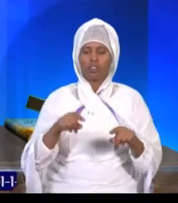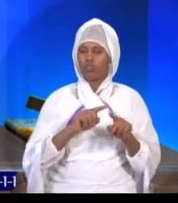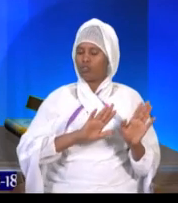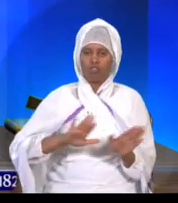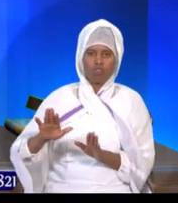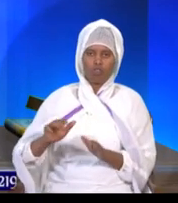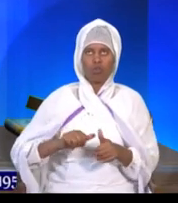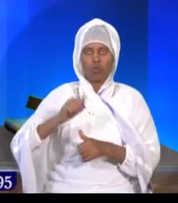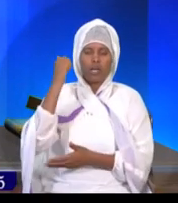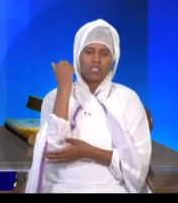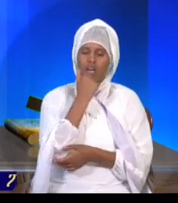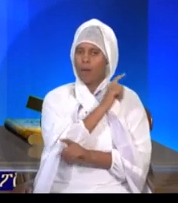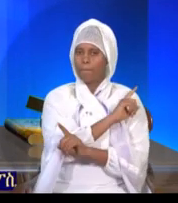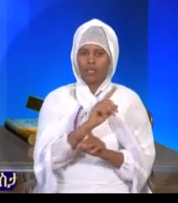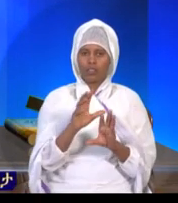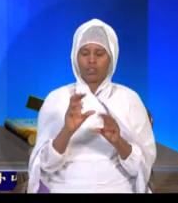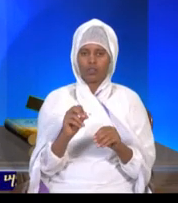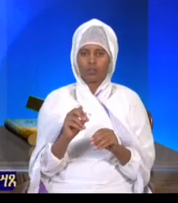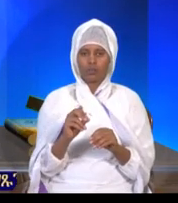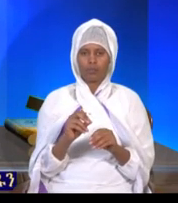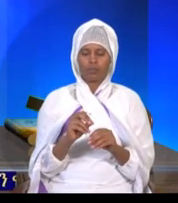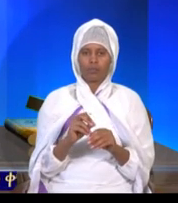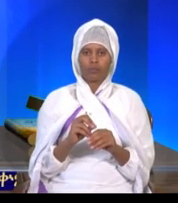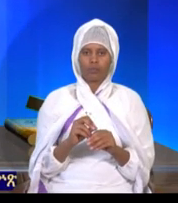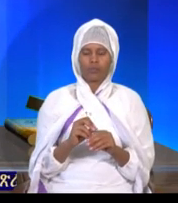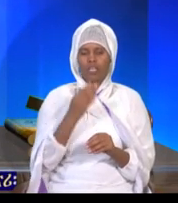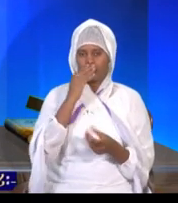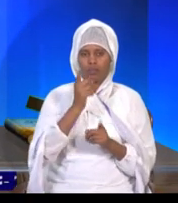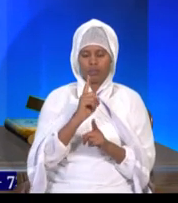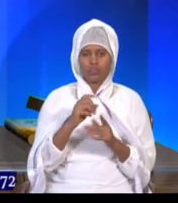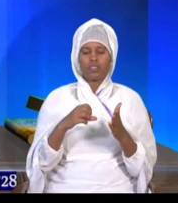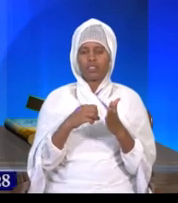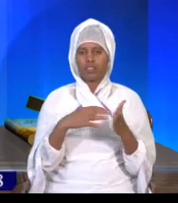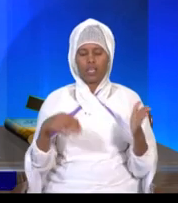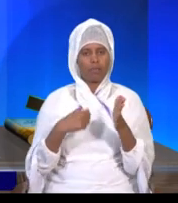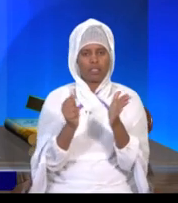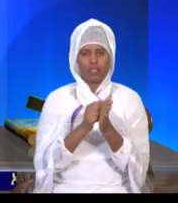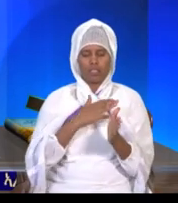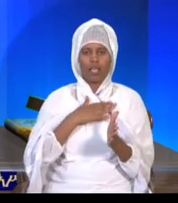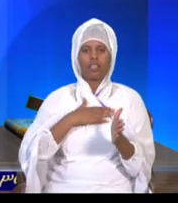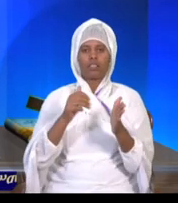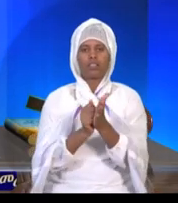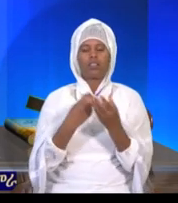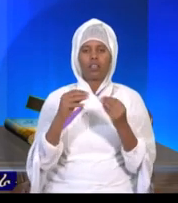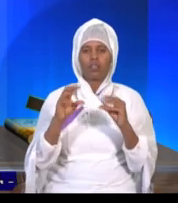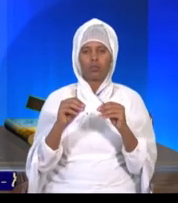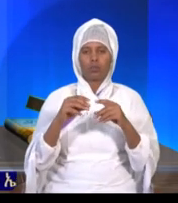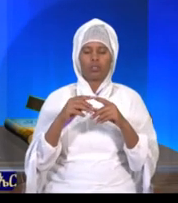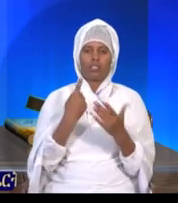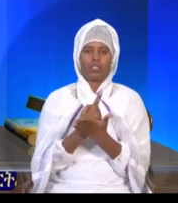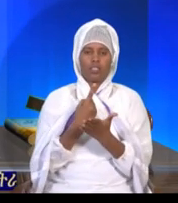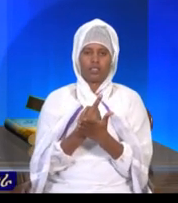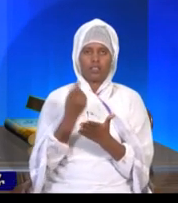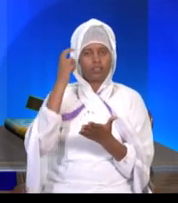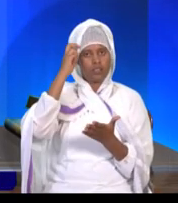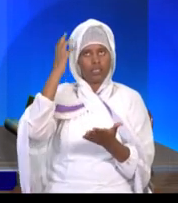تصبوون قلبوثن زقونا رماناي تصادق كهن مثالين تقوين انتا يخوننا نعجي أي ملكة الناني تملكة الناني إتا